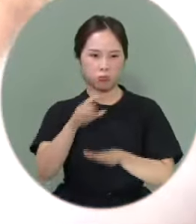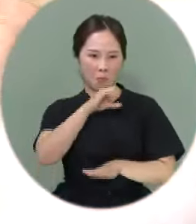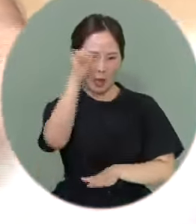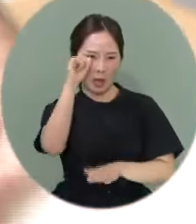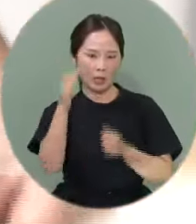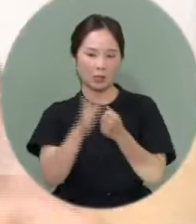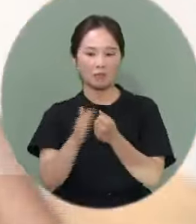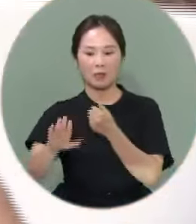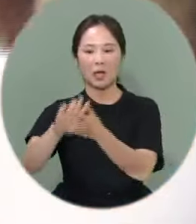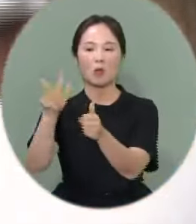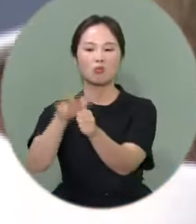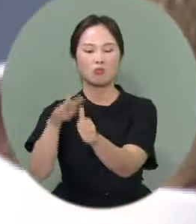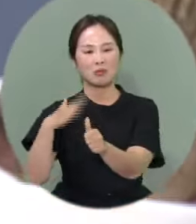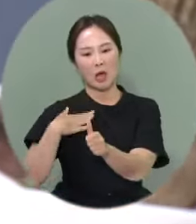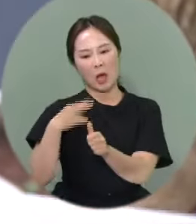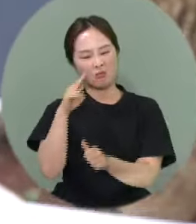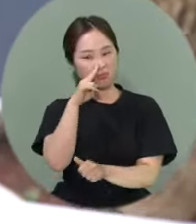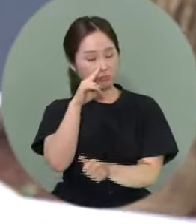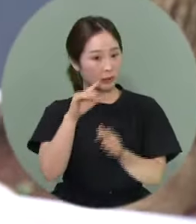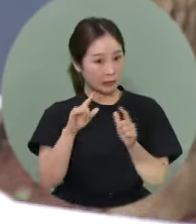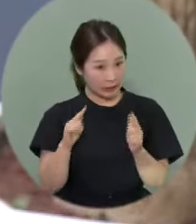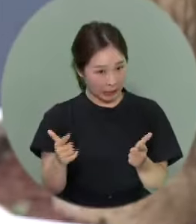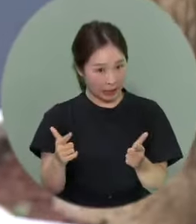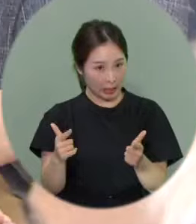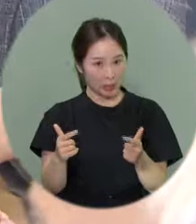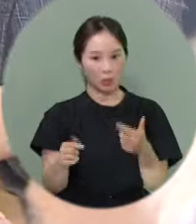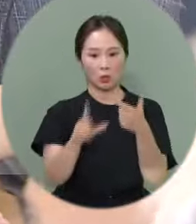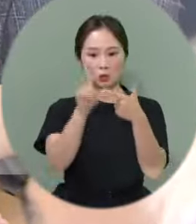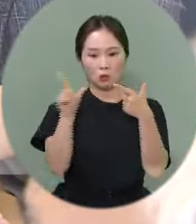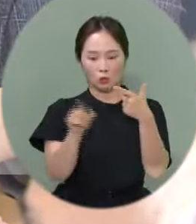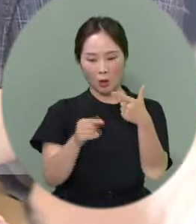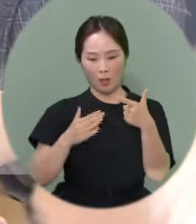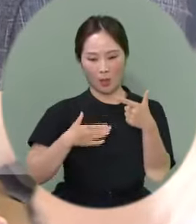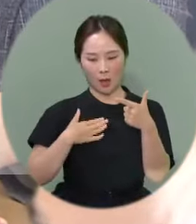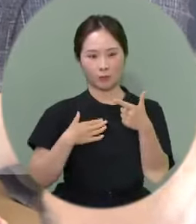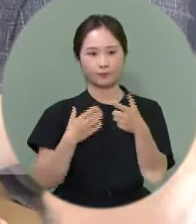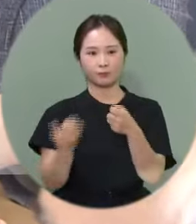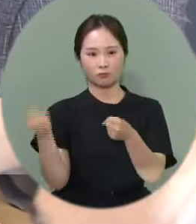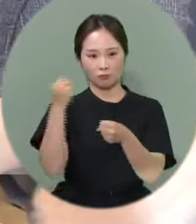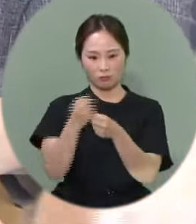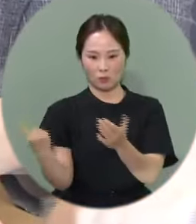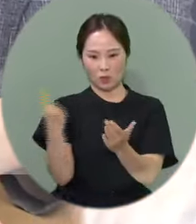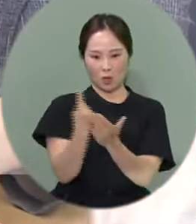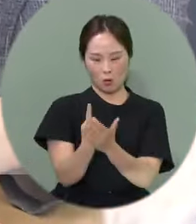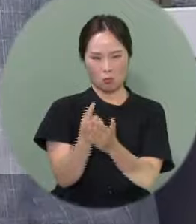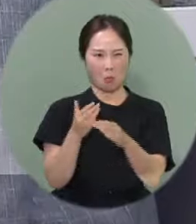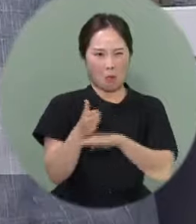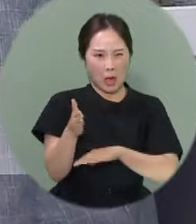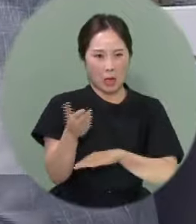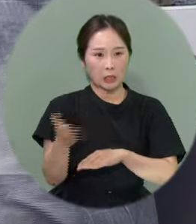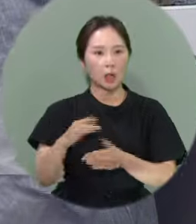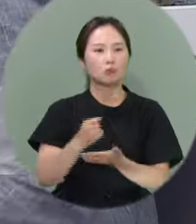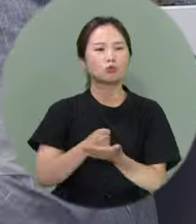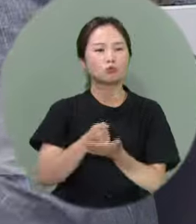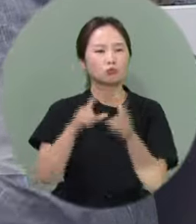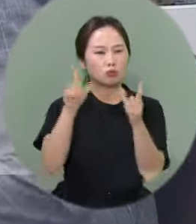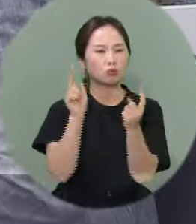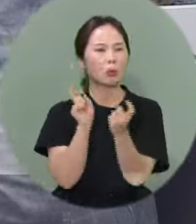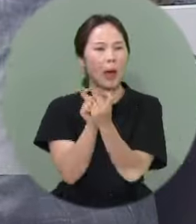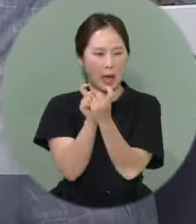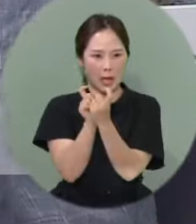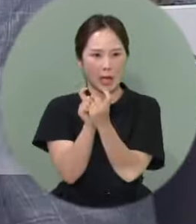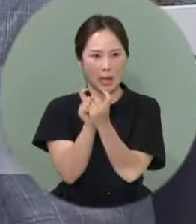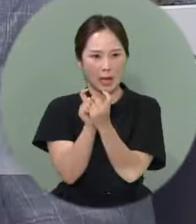후보들이 견제하고 있는 것 같다면서 6월 복당 시기를 놓쳤는데 이번에 우현이 민주당에서 추가 모집을 하게